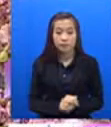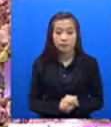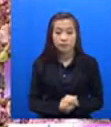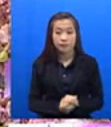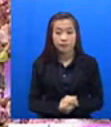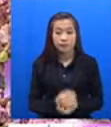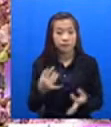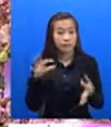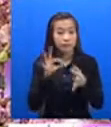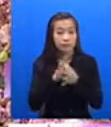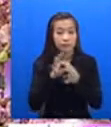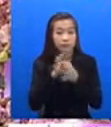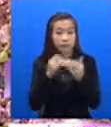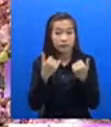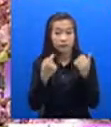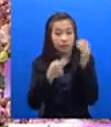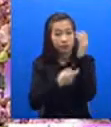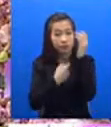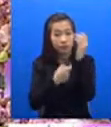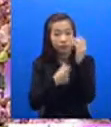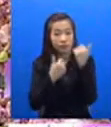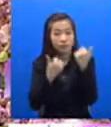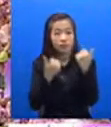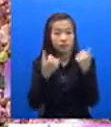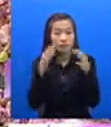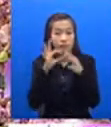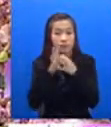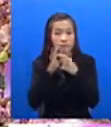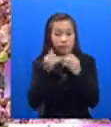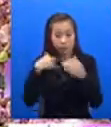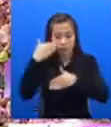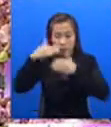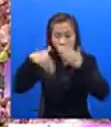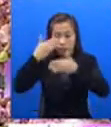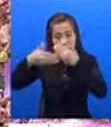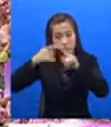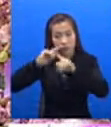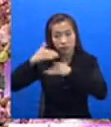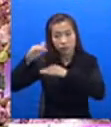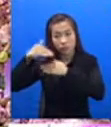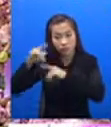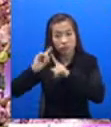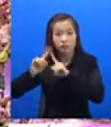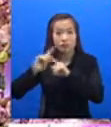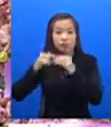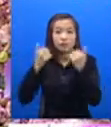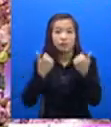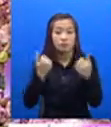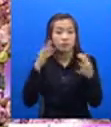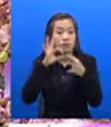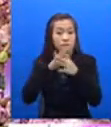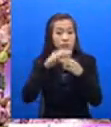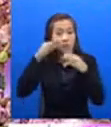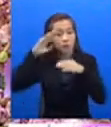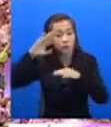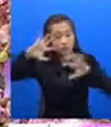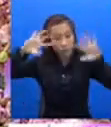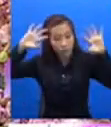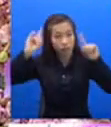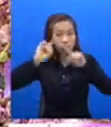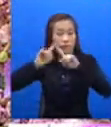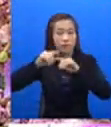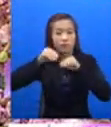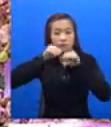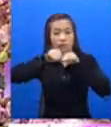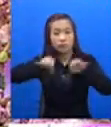สวนยางแผ่นดิบและยางแผ่นรมควันยังคงทะลักเข้าสู่ตลาดกลางขณะที่ชาวสวนยางเรียกร้องรัฐบาลประกาศระยะ